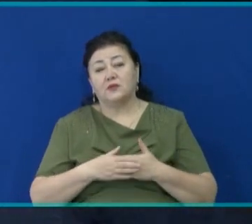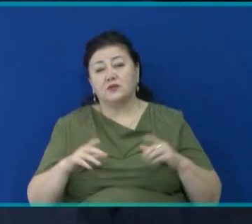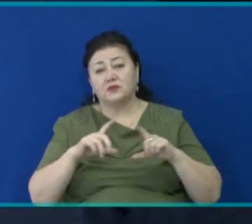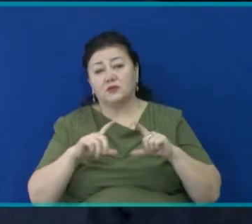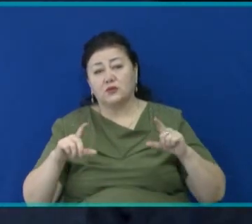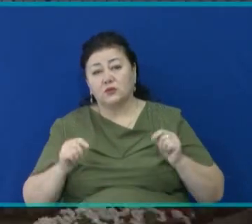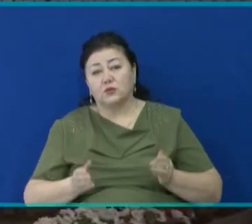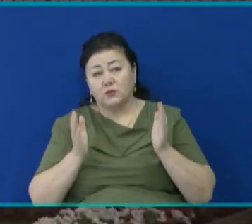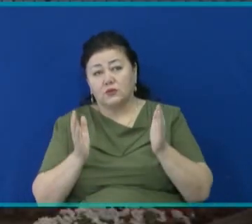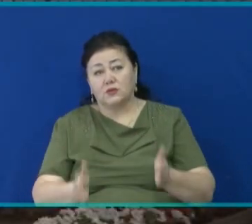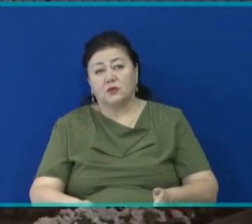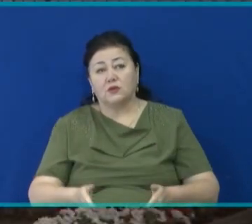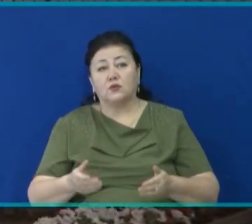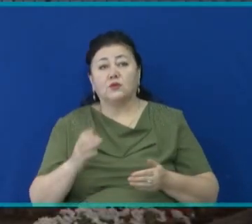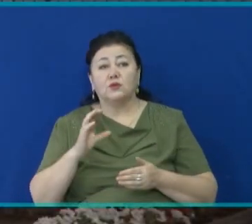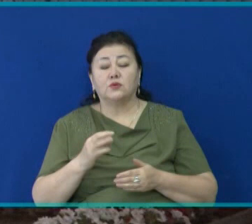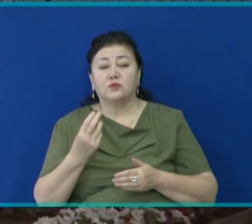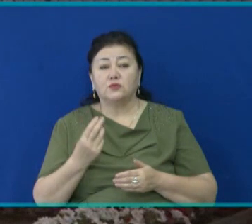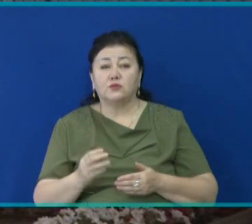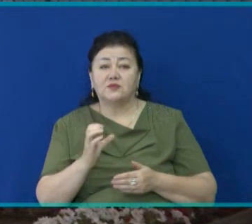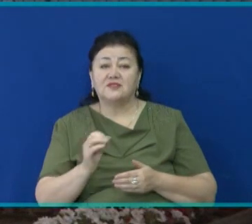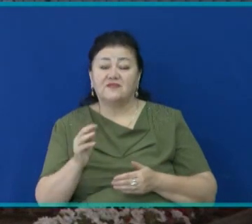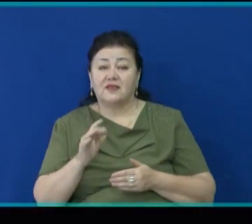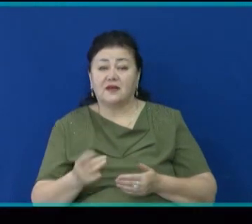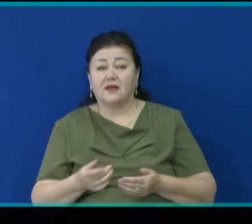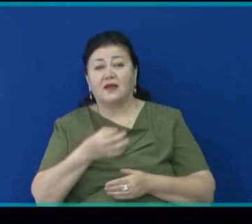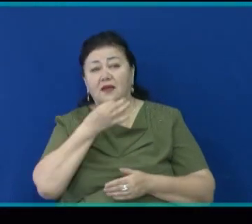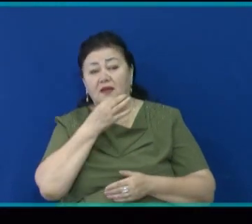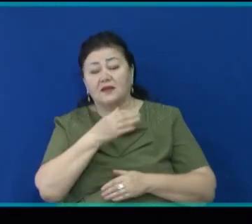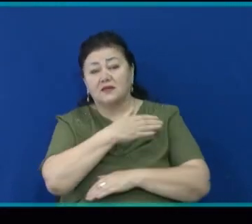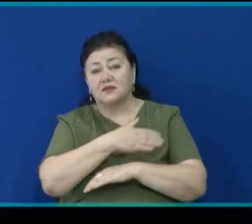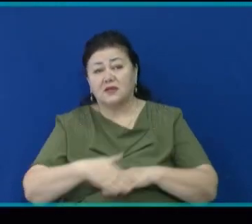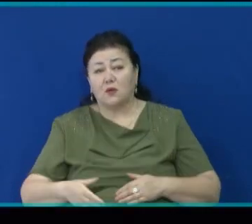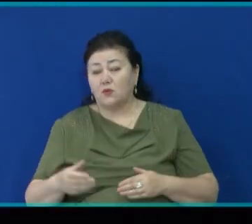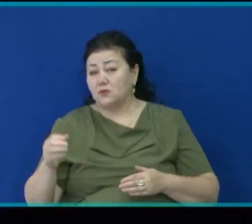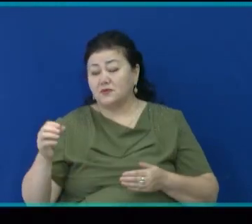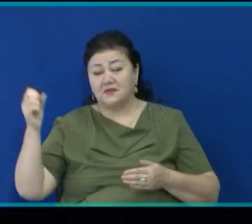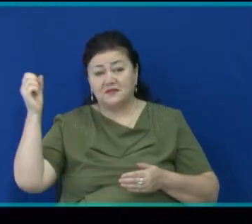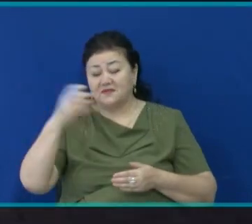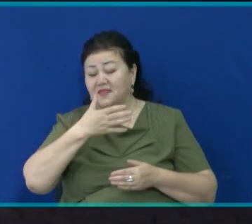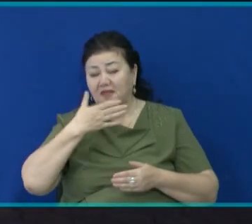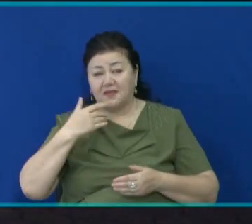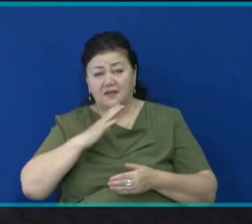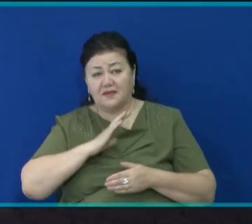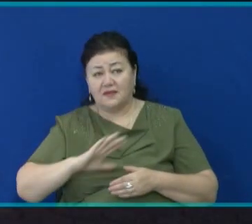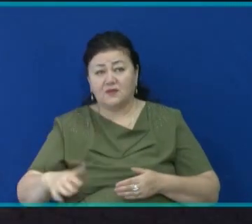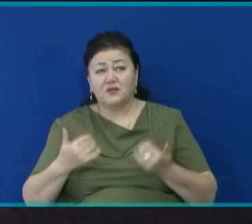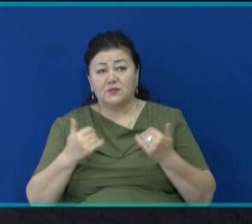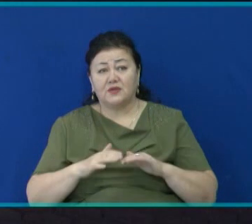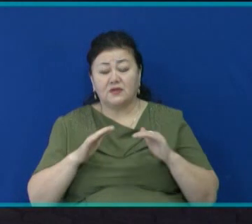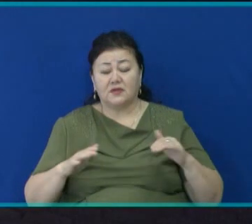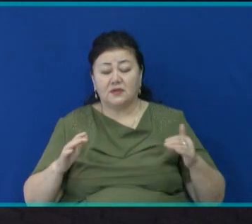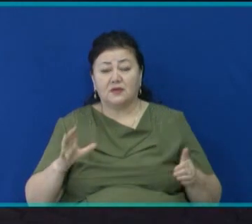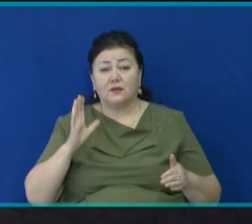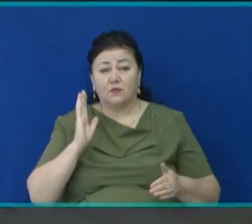образования, социальной сферы. Жители города отметили, что раньше на этой улице освещения никогда не было, а теперь детям будет гораздо